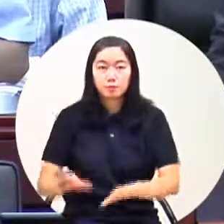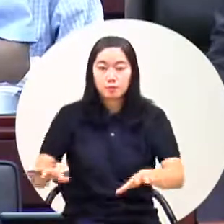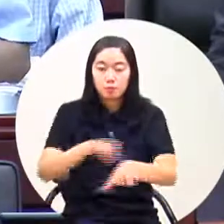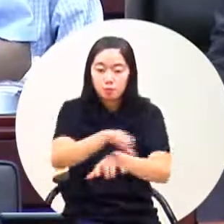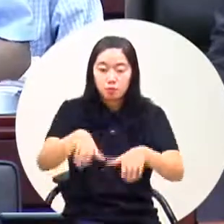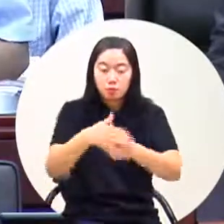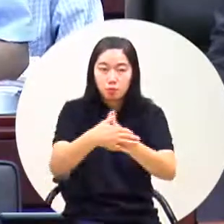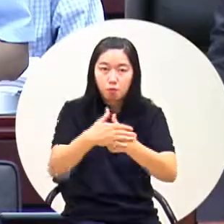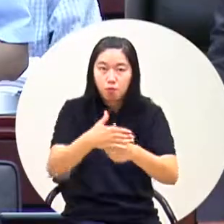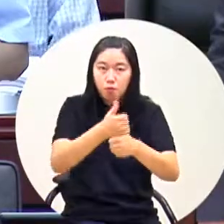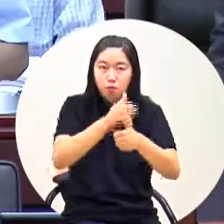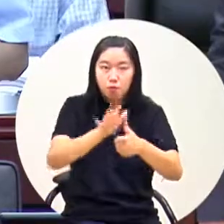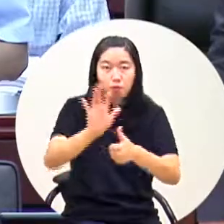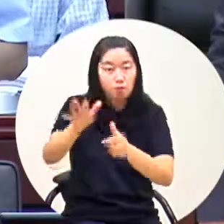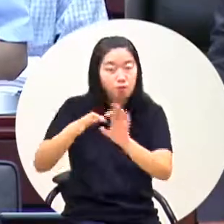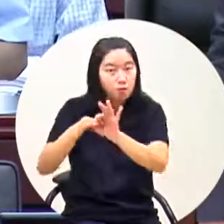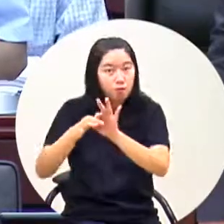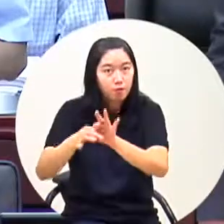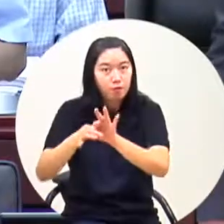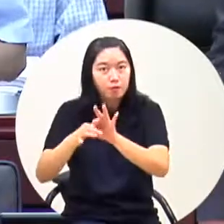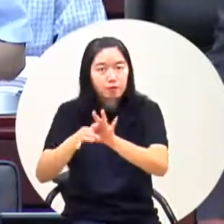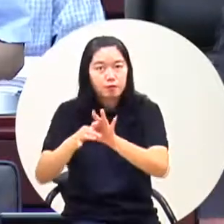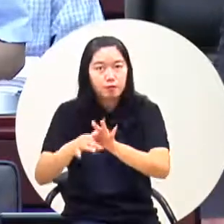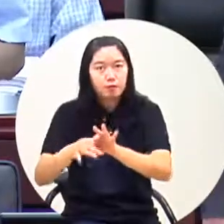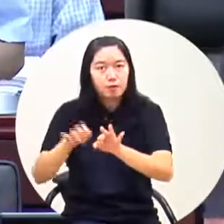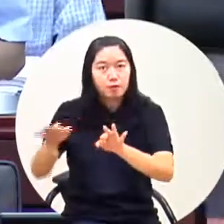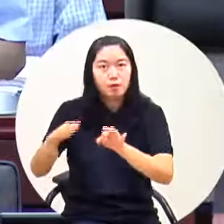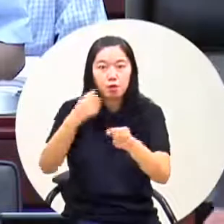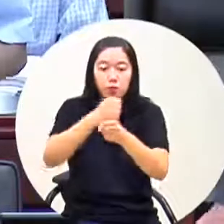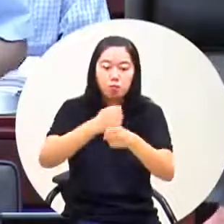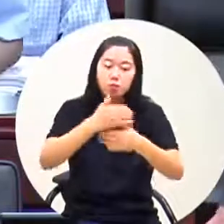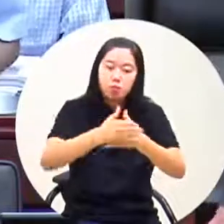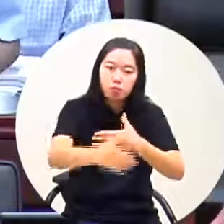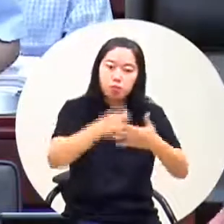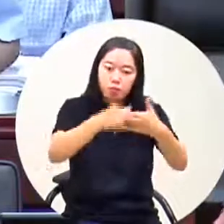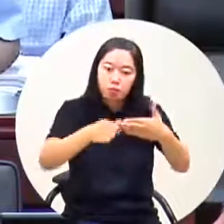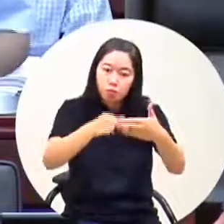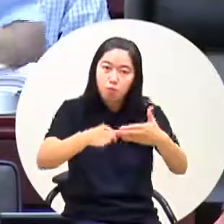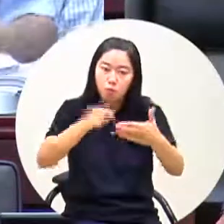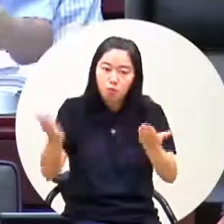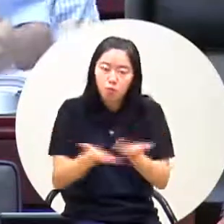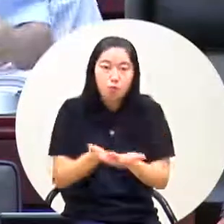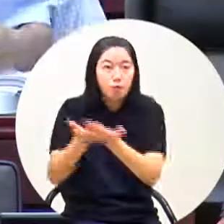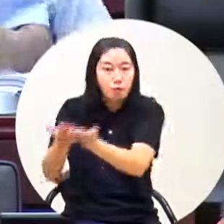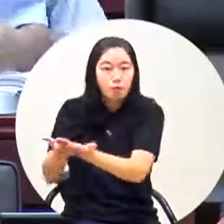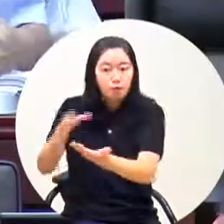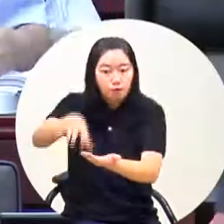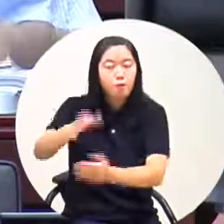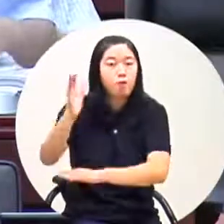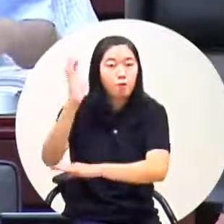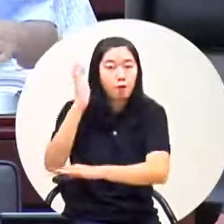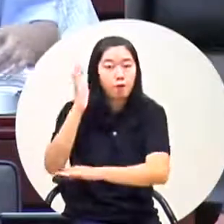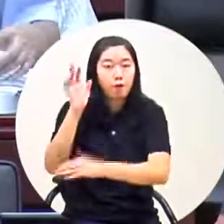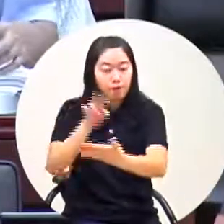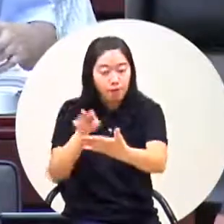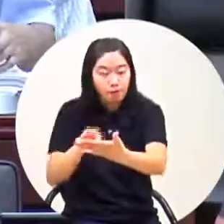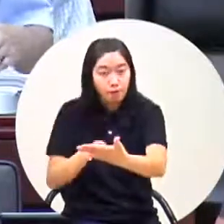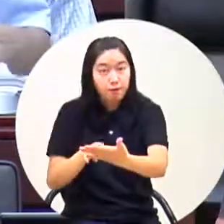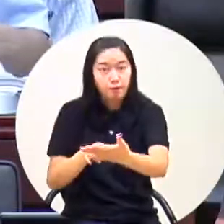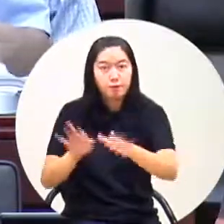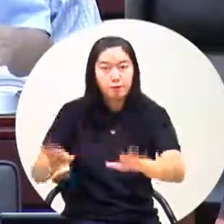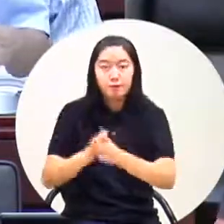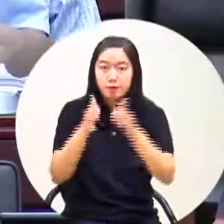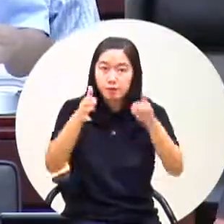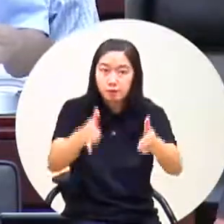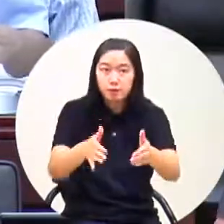相关的这些的那个作业的规定都有送到地方政府来了。我们现在等在针对它的